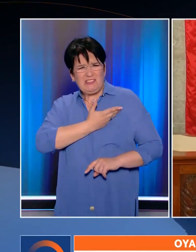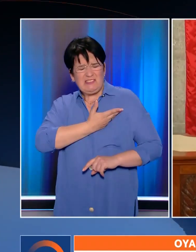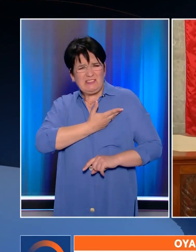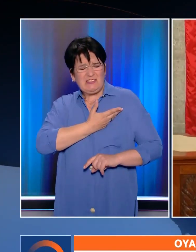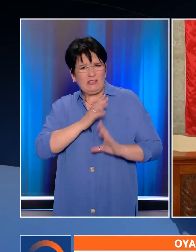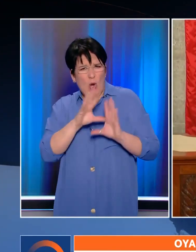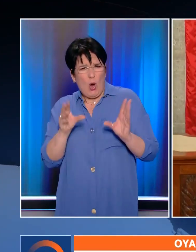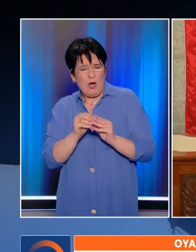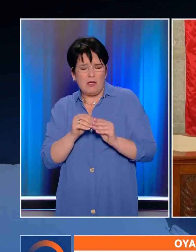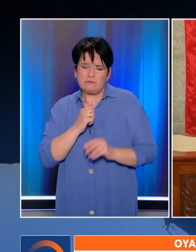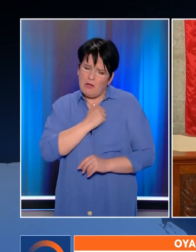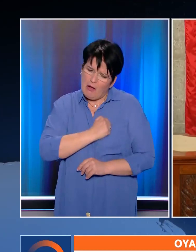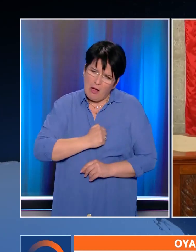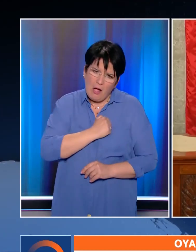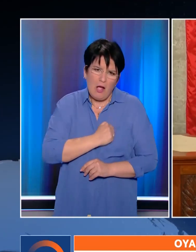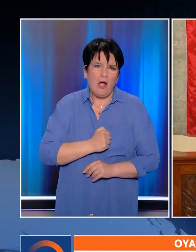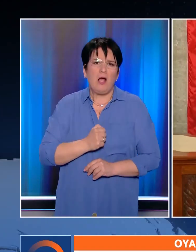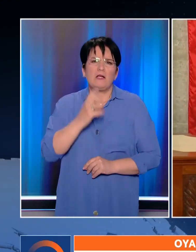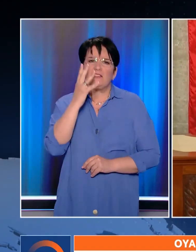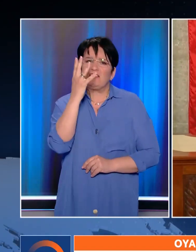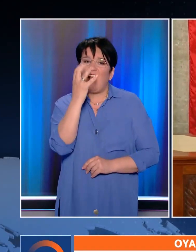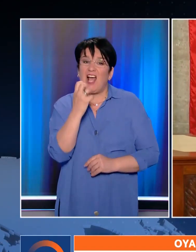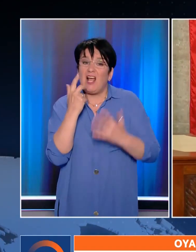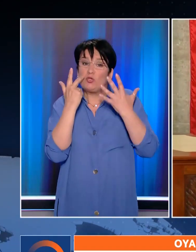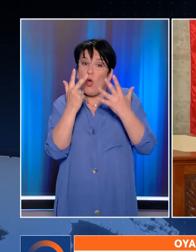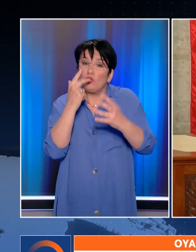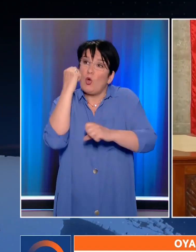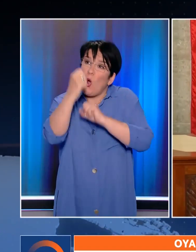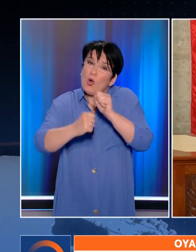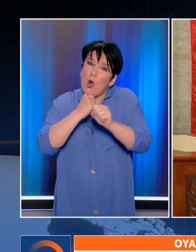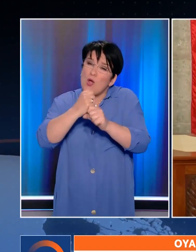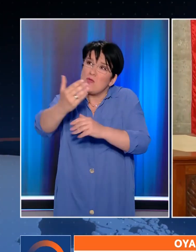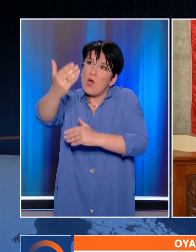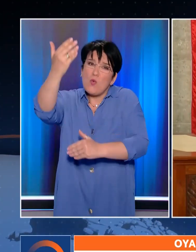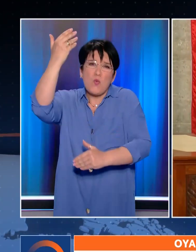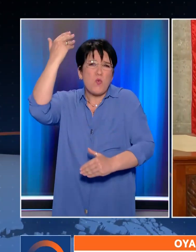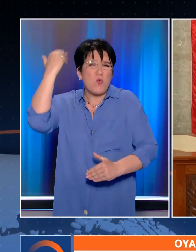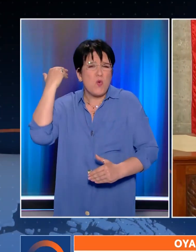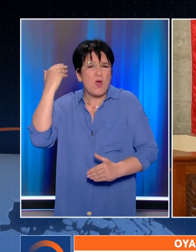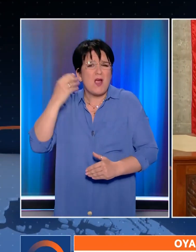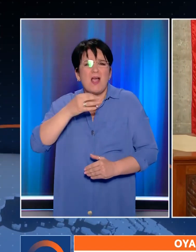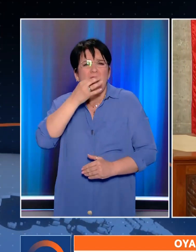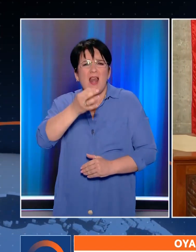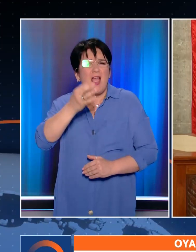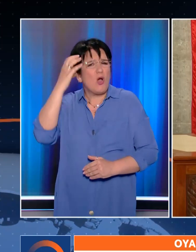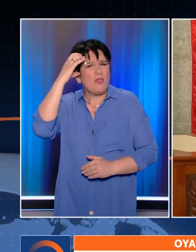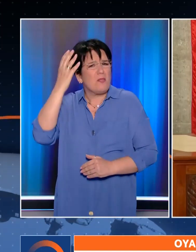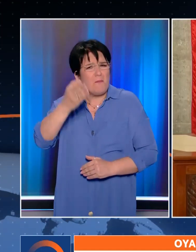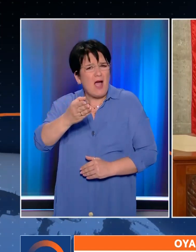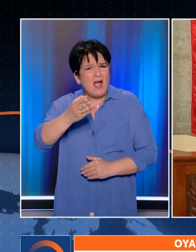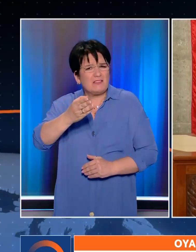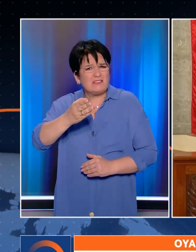προκαλεί οδύνη επί 48 συνεχόμενα χρόνια και αναφέρομαι στην εισβολή και